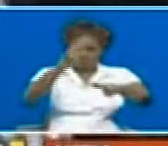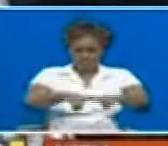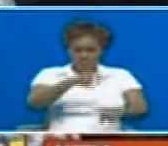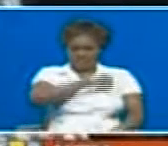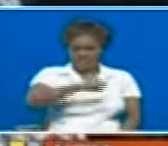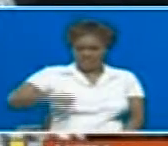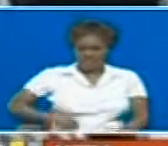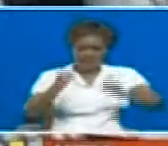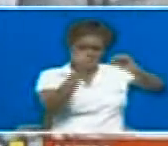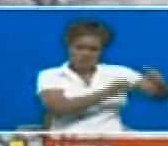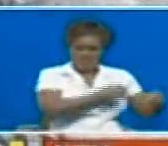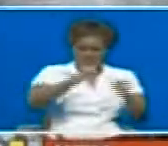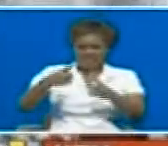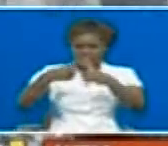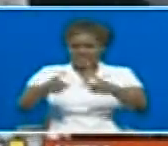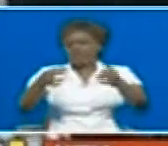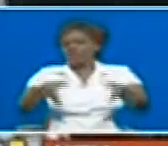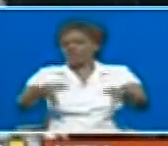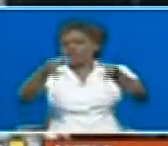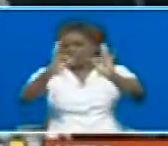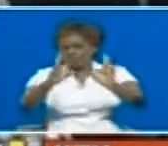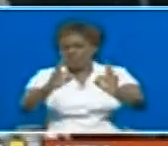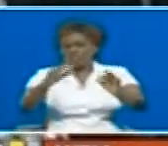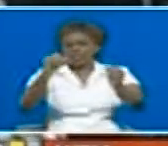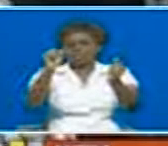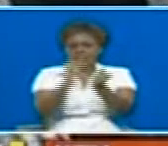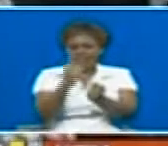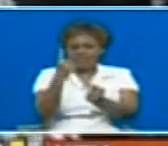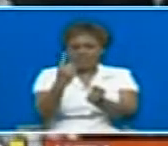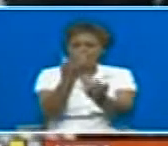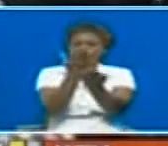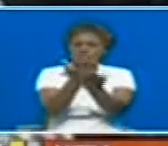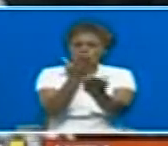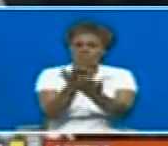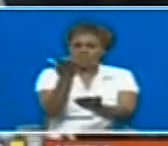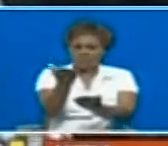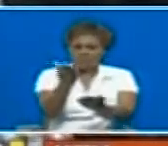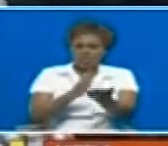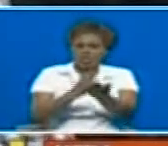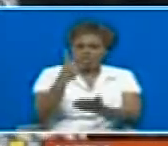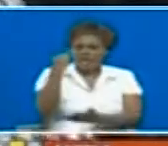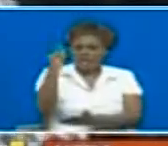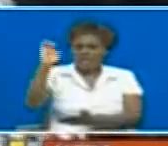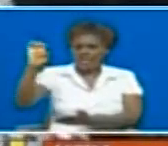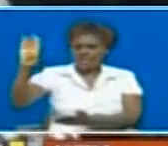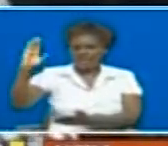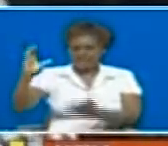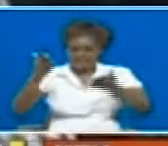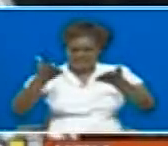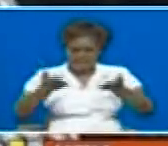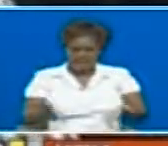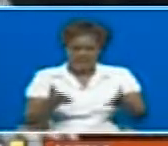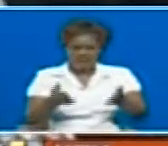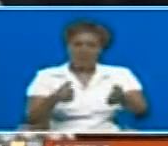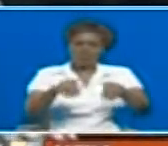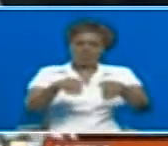cha Homabay kimeanza rasmi baada ya wagombeaji wote kuwasilisha stakabadhi zao kwa tume ya IEBC. Kwa sasa macho